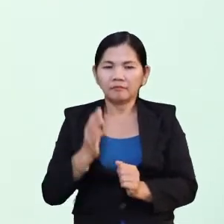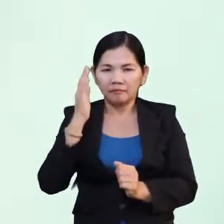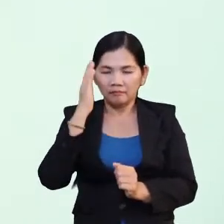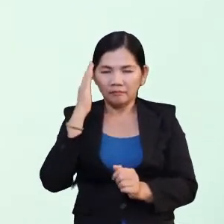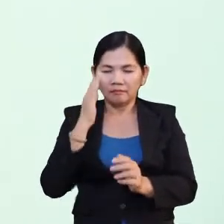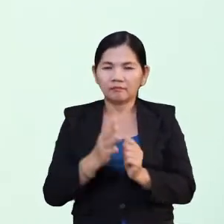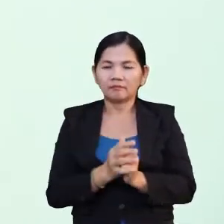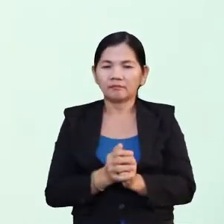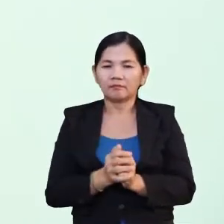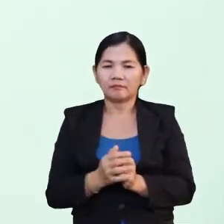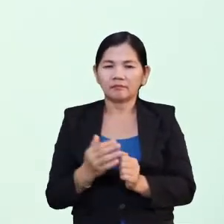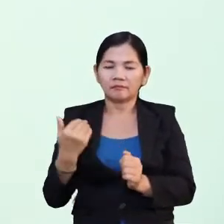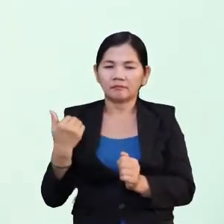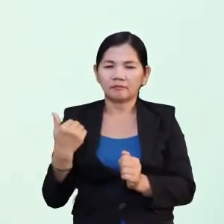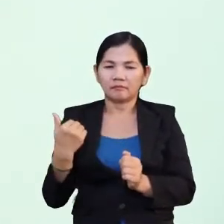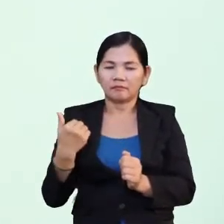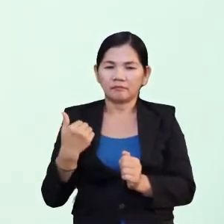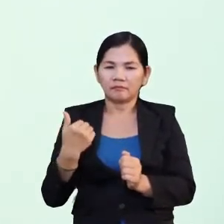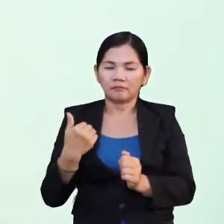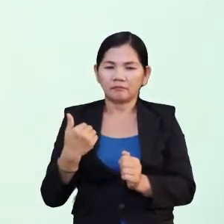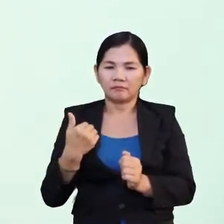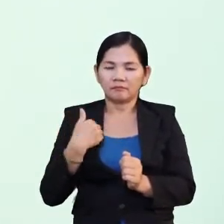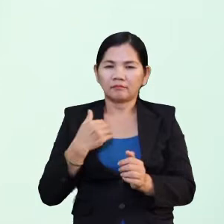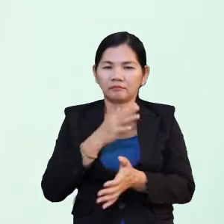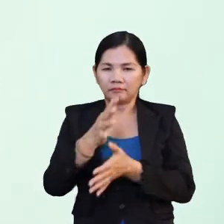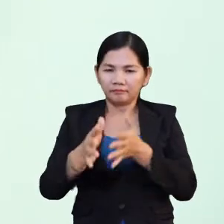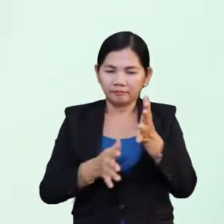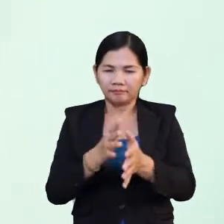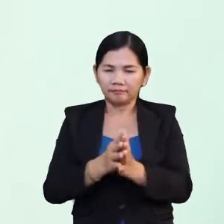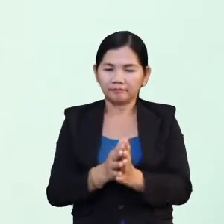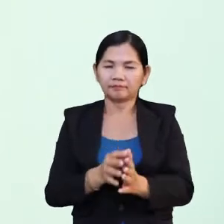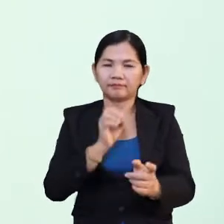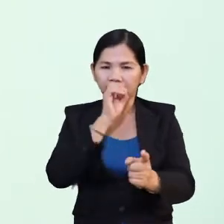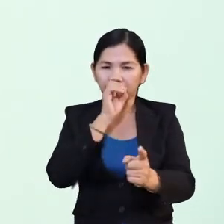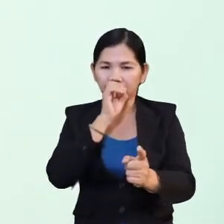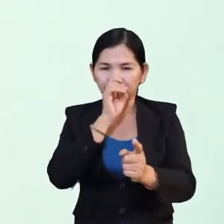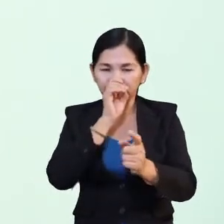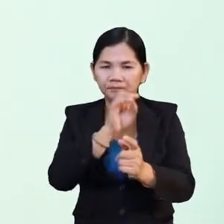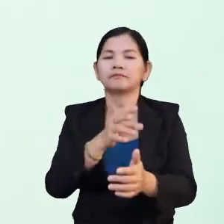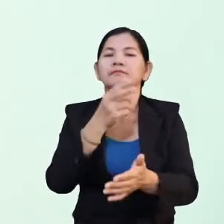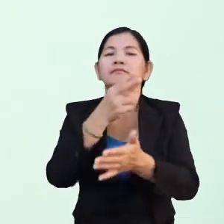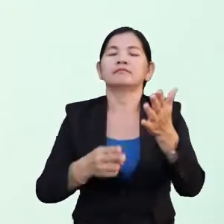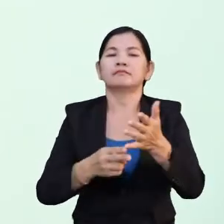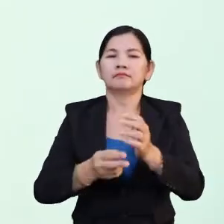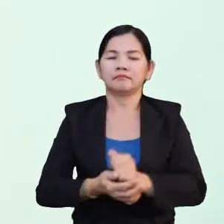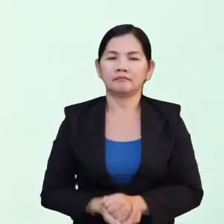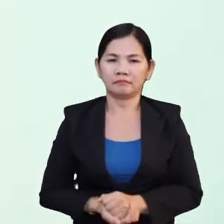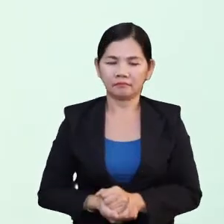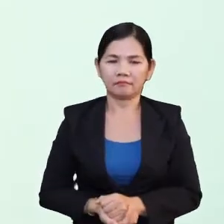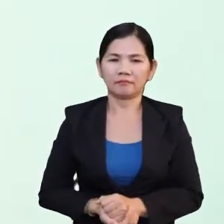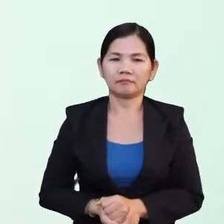ទេតើពណ៌ក្រហមហ្នឹងគឺសញ្ញាប្រាប់អ្វីទៅកូន